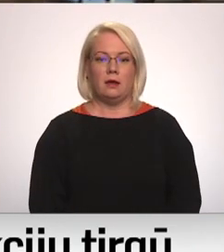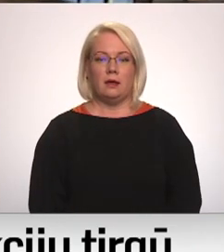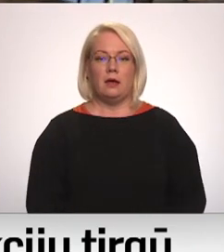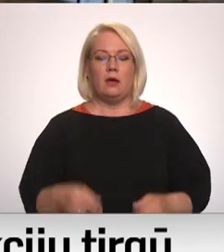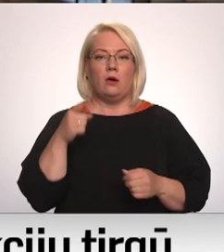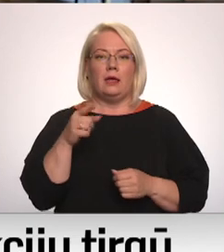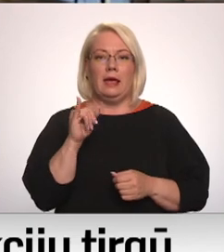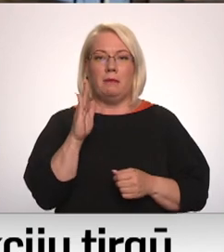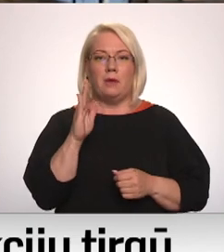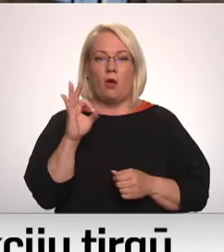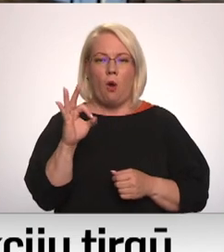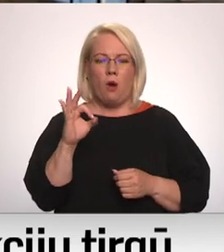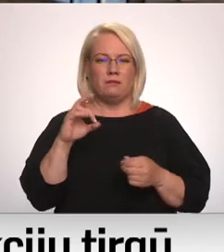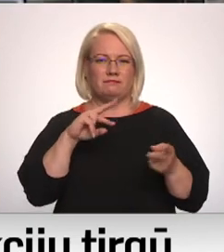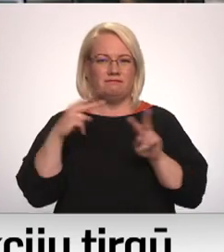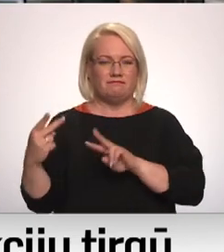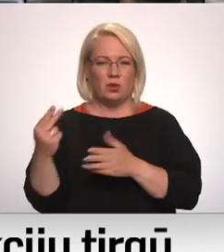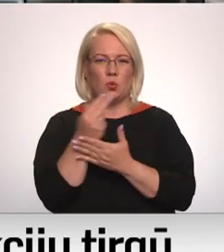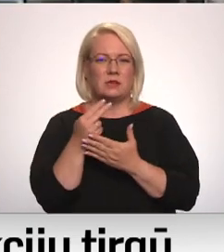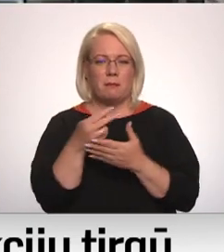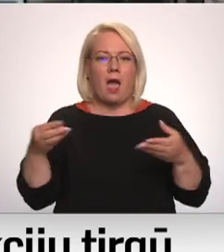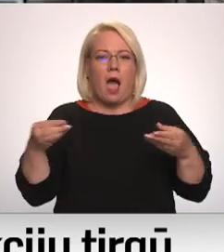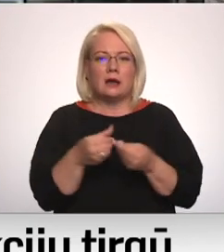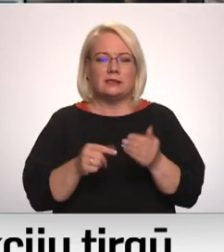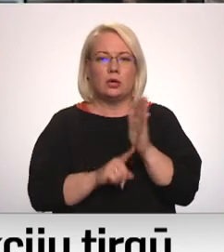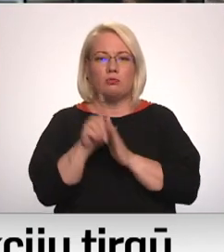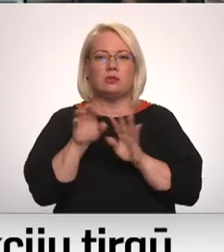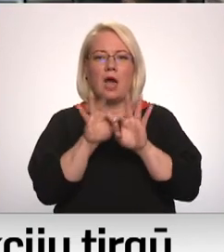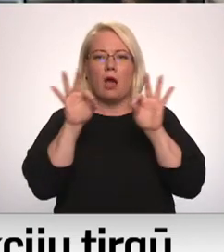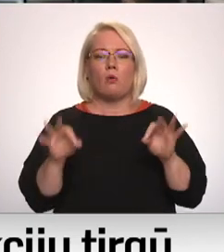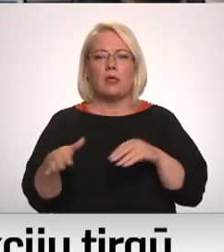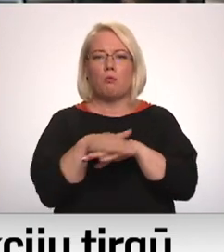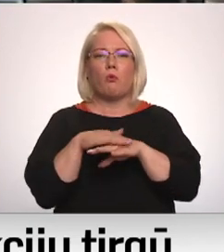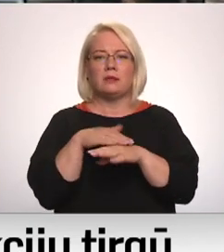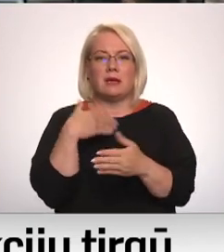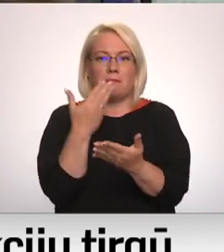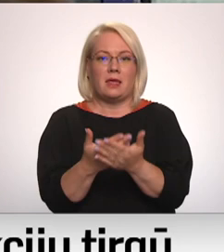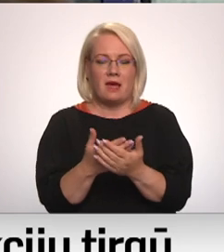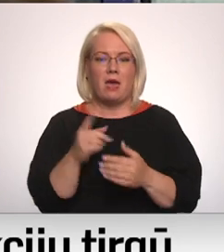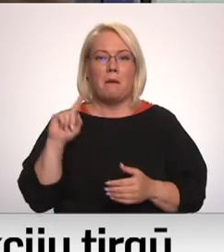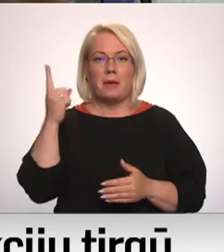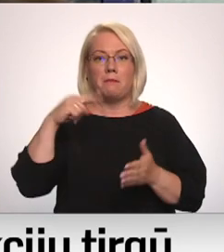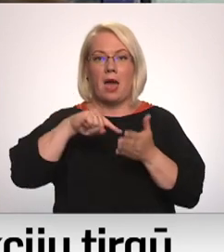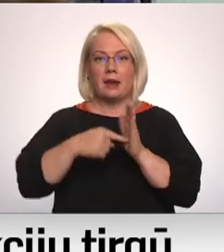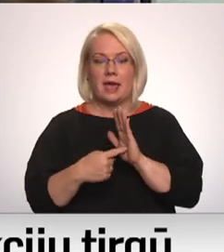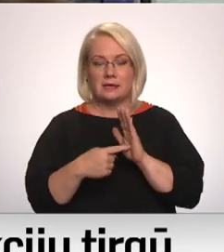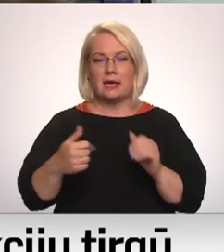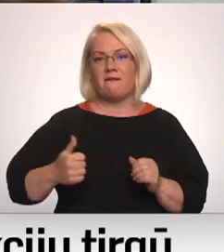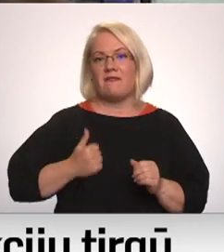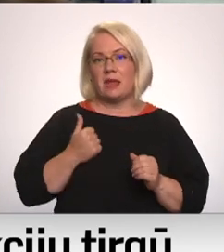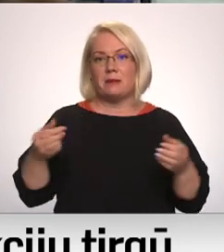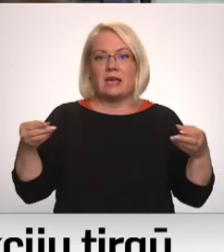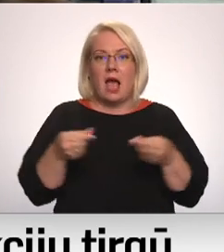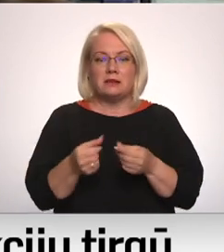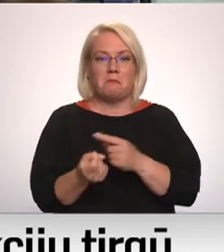Īstenājums IPO nāk no angļu valodas un nozīmē akciju sākotnējo publisko piedāvājumu. Tā ir pirmā reize, kad uzņēmuma akcijas parādās